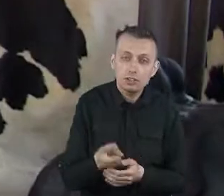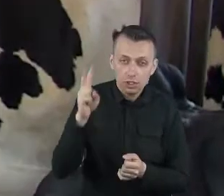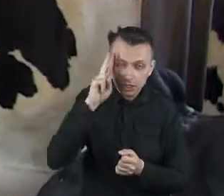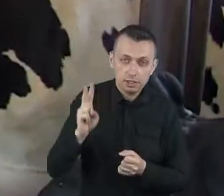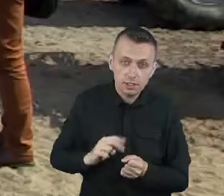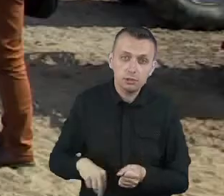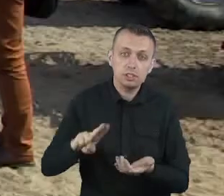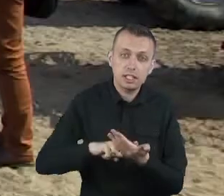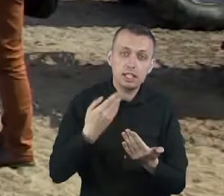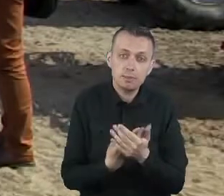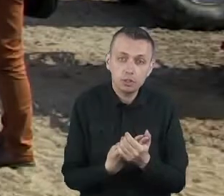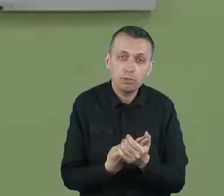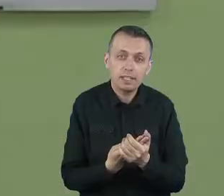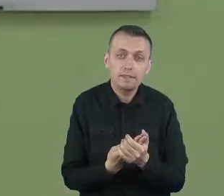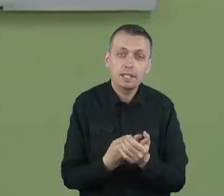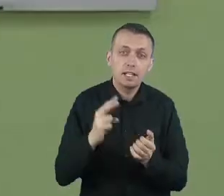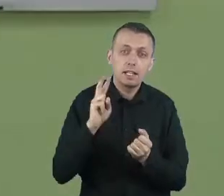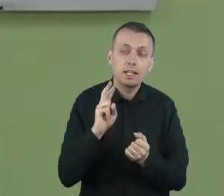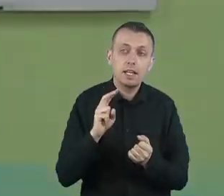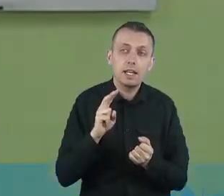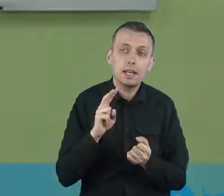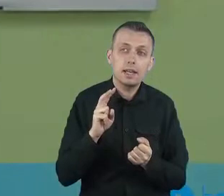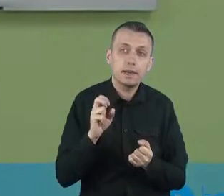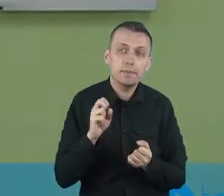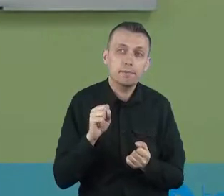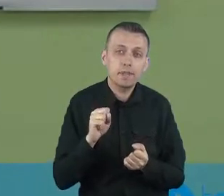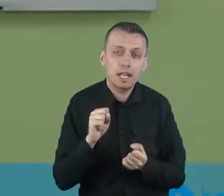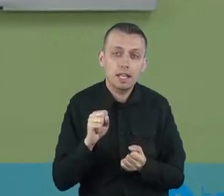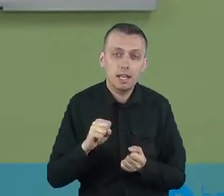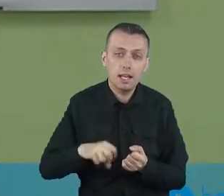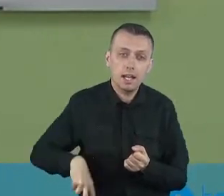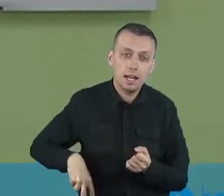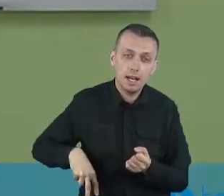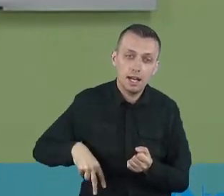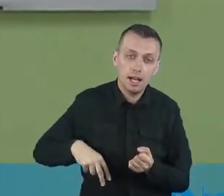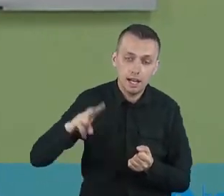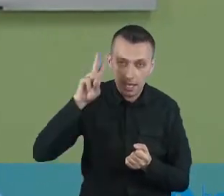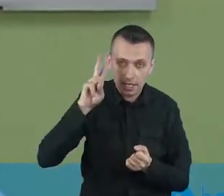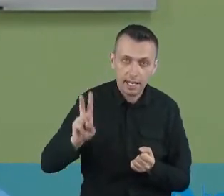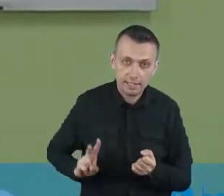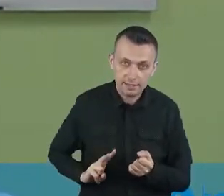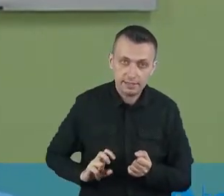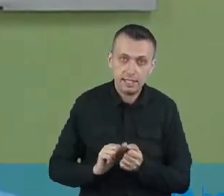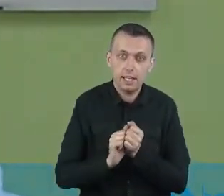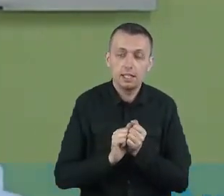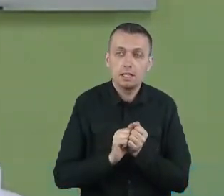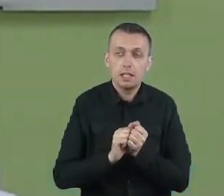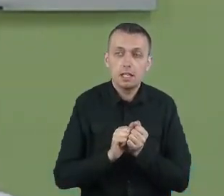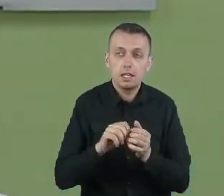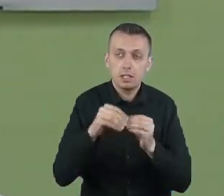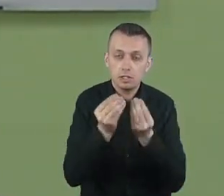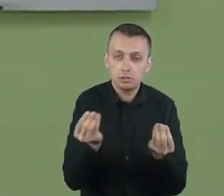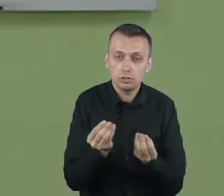instytucje takie jak Agencja Restrukturyzacji i Modernizacji Rolnictwa, Ośrodek Doradztwa Rolniczego, sołtysi,